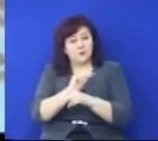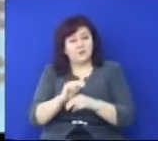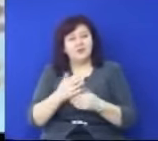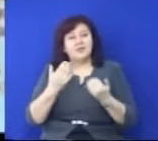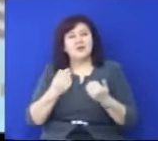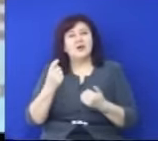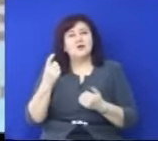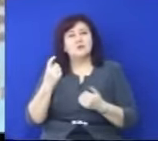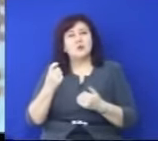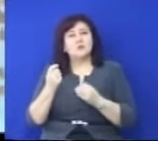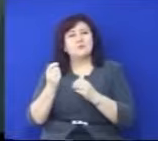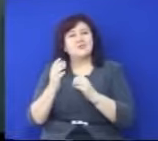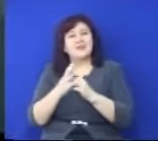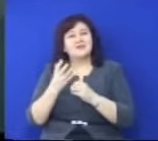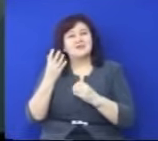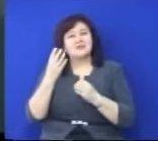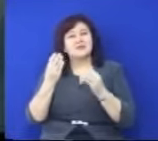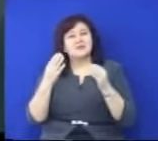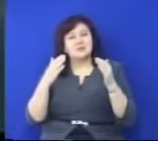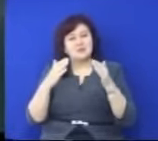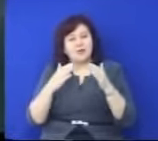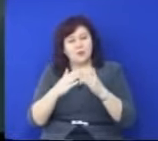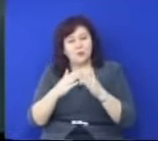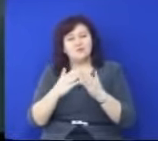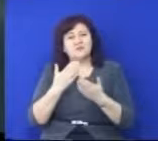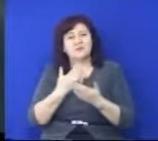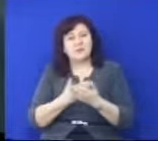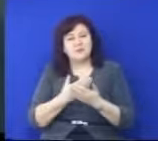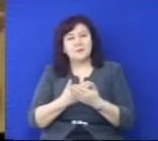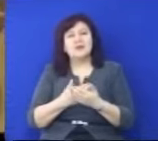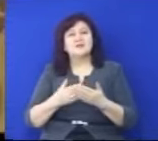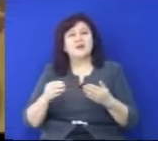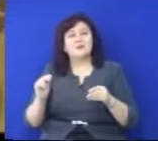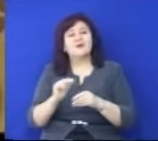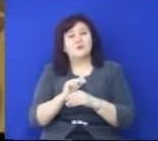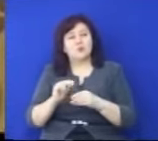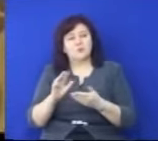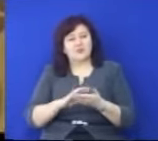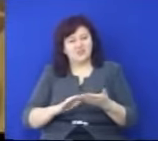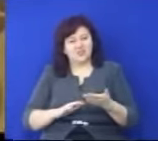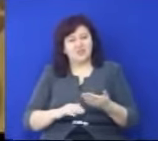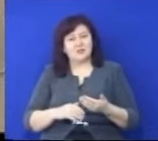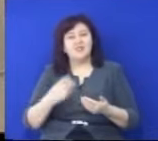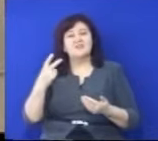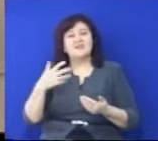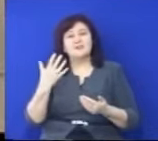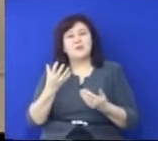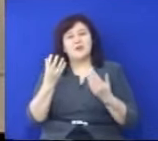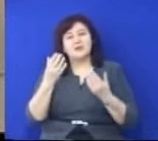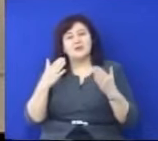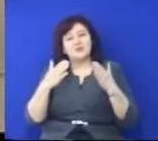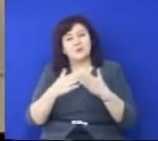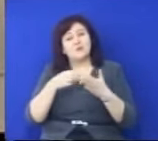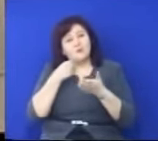115 үй зардап шеккен. Бүгінге дейін 29 баспана сатып алынған. Рыскүл Мадвасова, Қуаныш Рахметтаулаұлы,